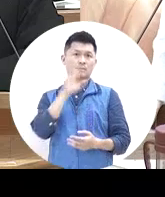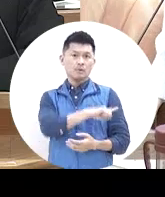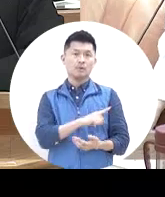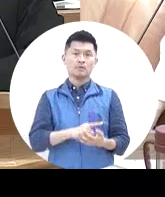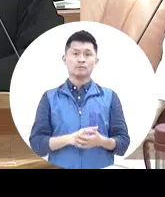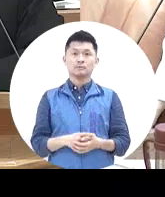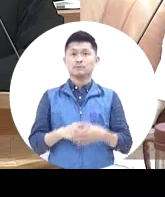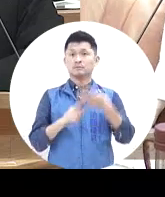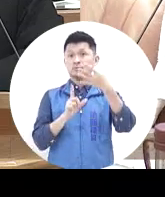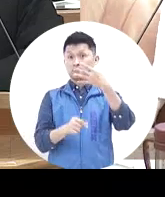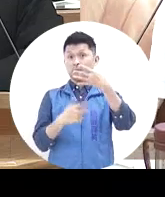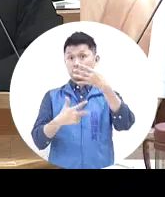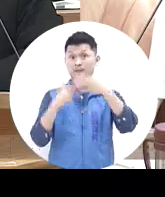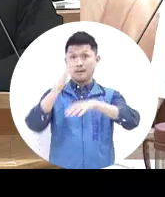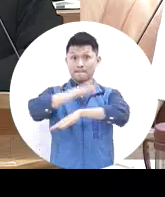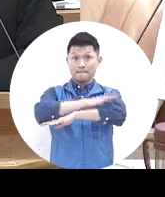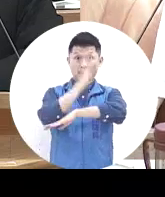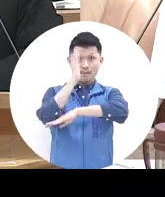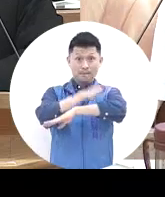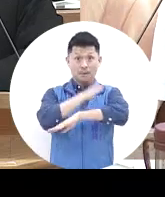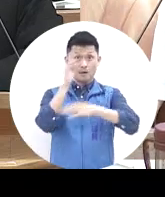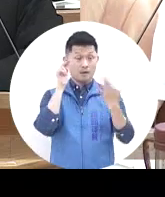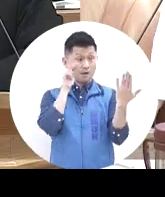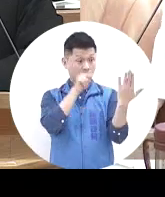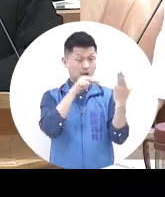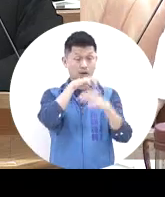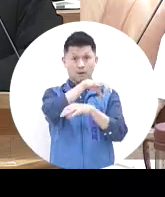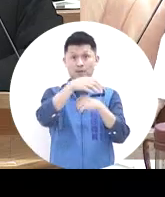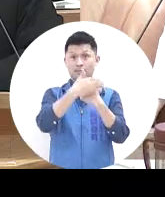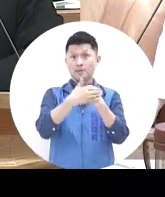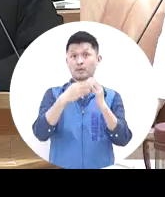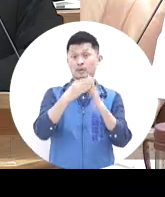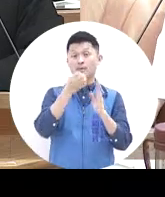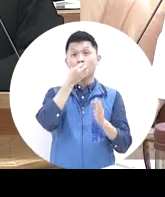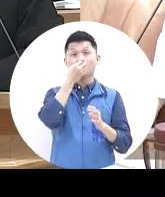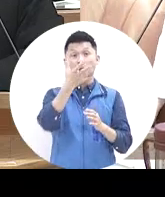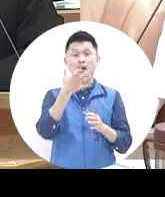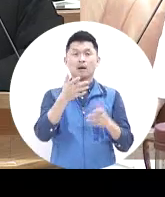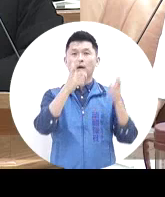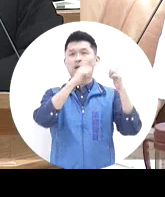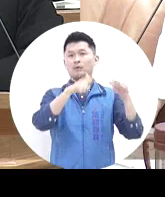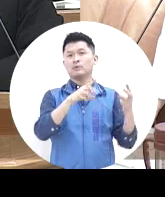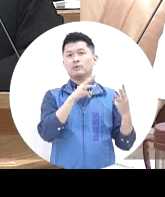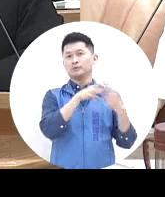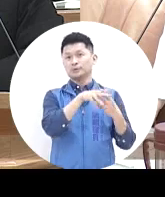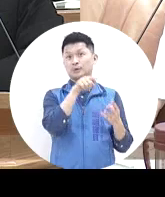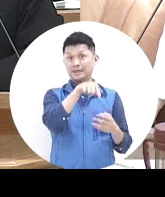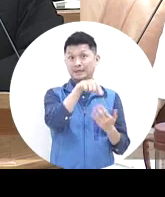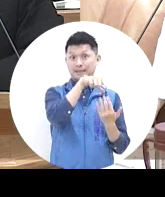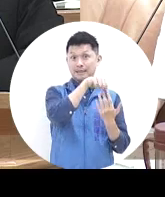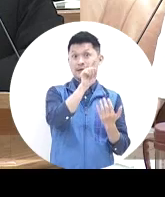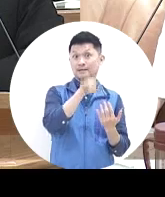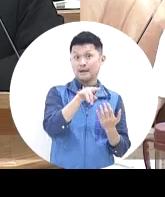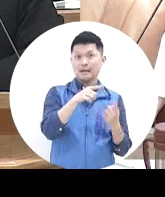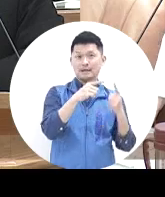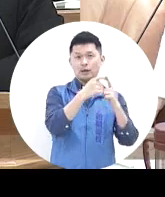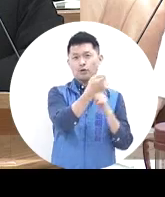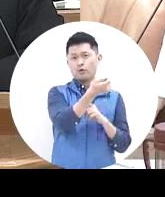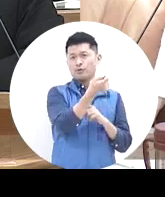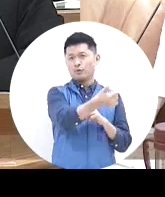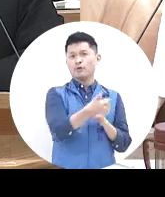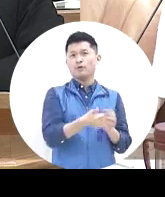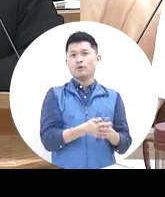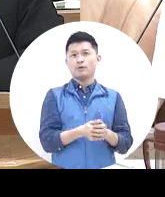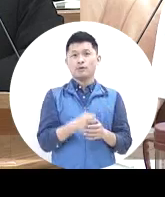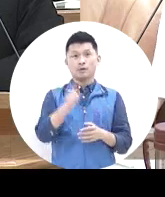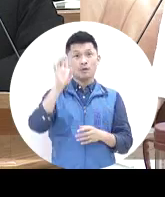4月7号的报纸阁写，环保局讲泸州啊，选择的所在是人口稀少。环保局长，你